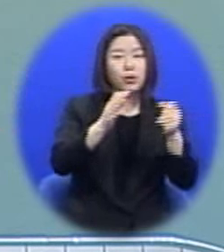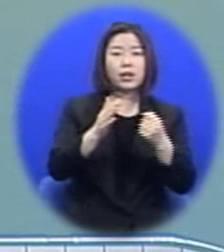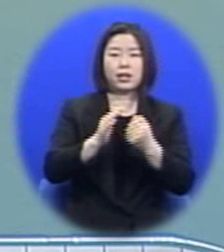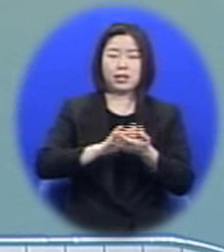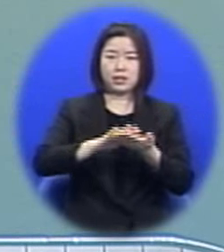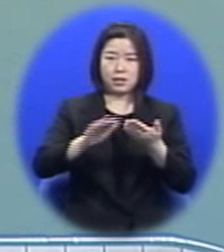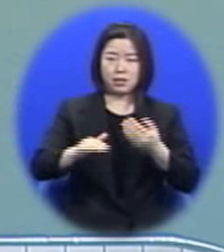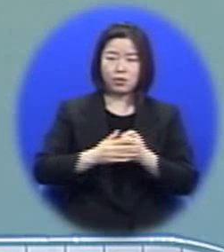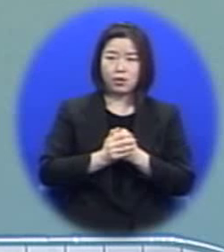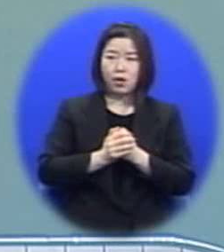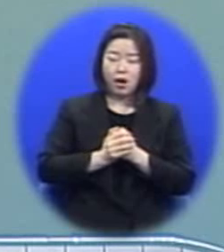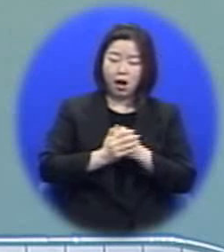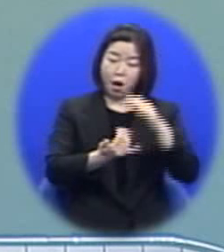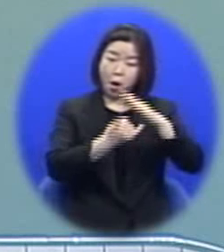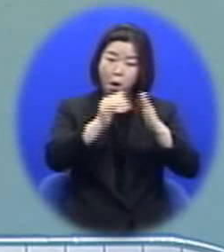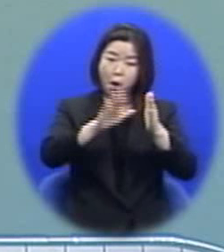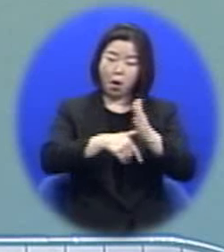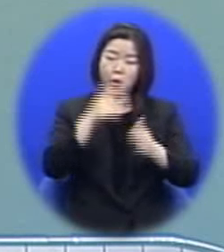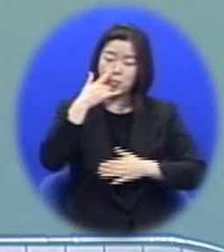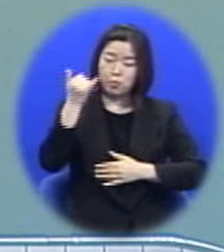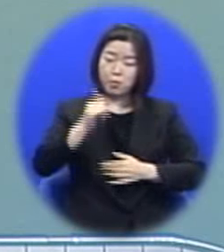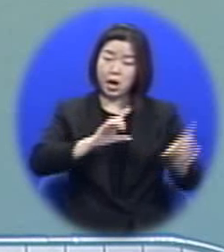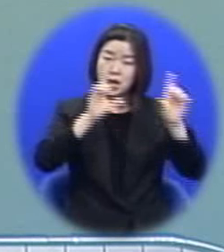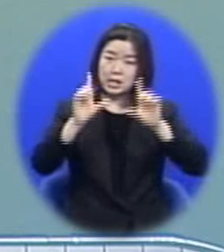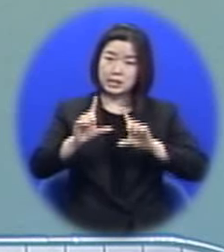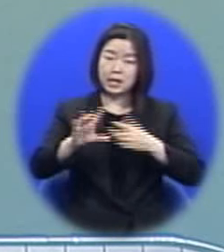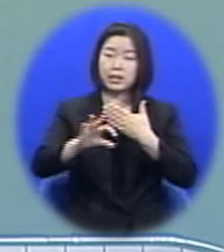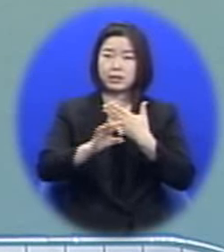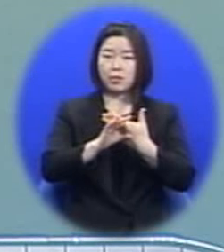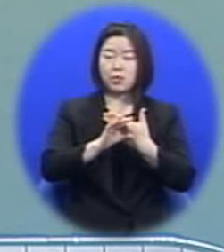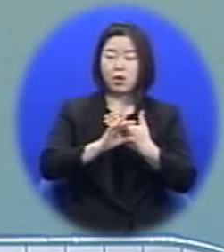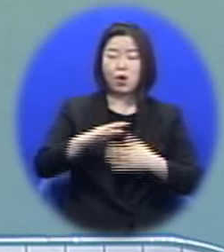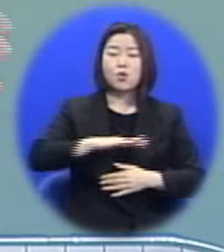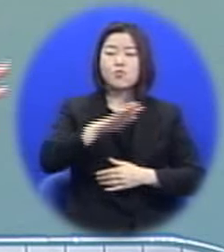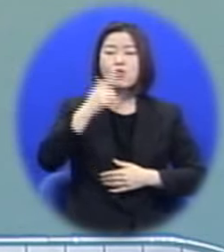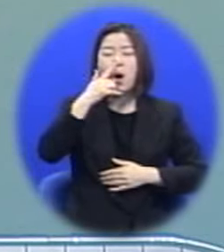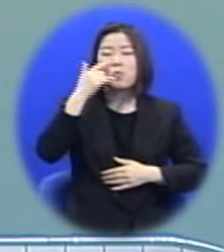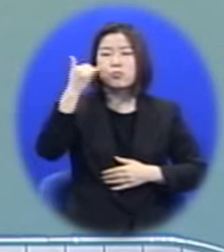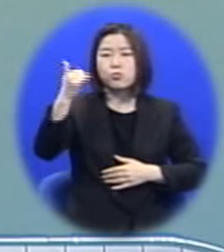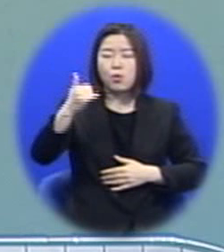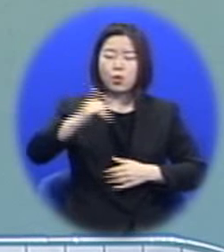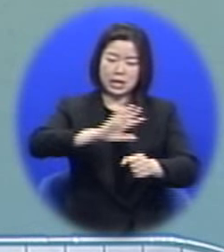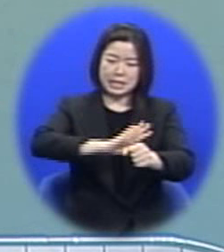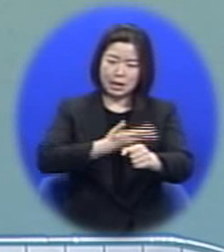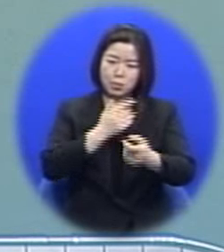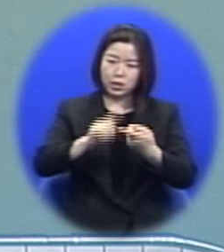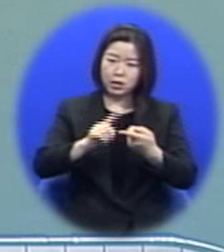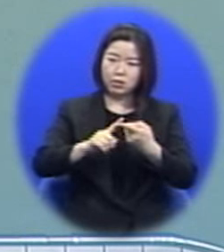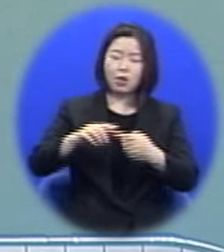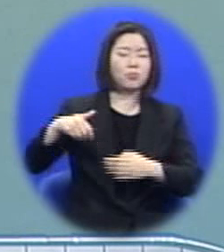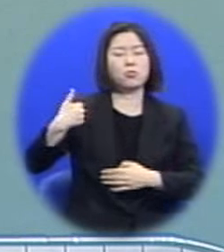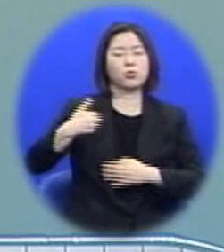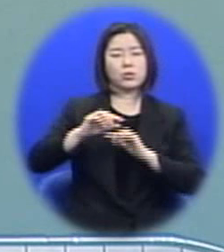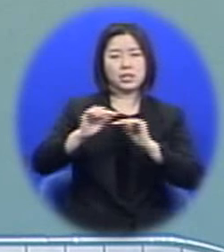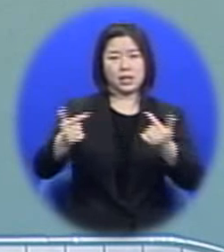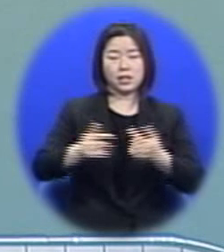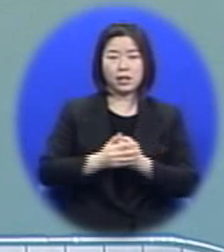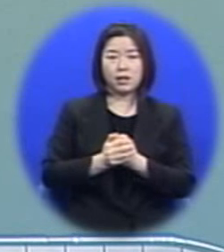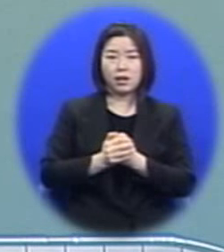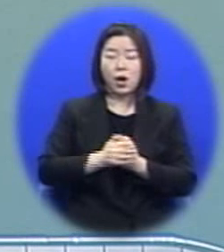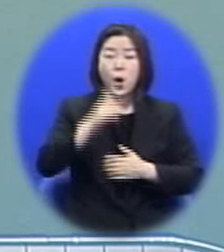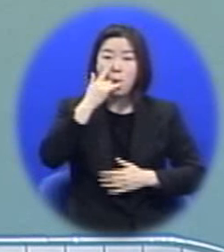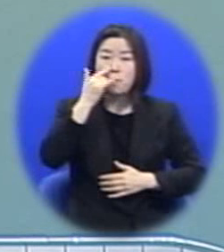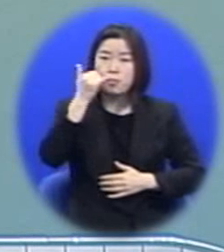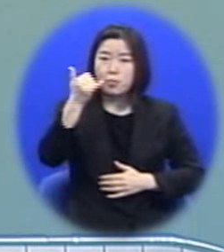다 보냈으면 우리 부모님의 무슨 문제가 되는 것을 모를 수가 없는 거죠. 이 부모님의